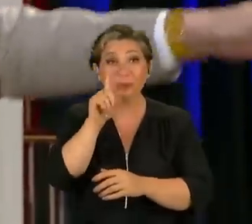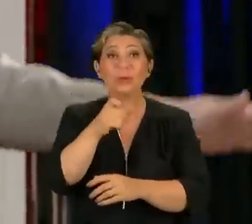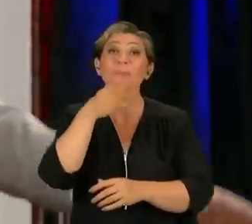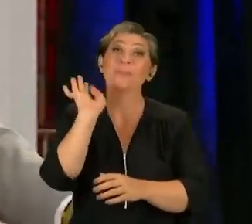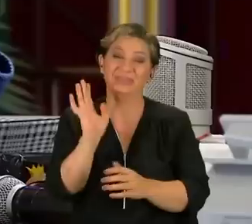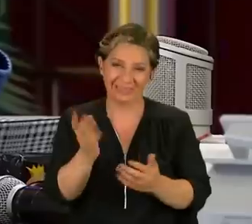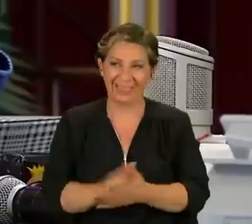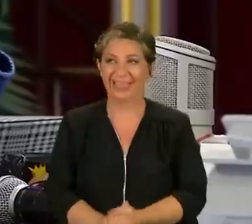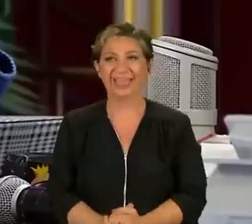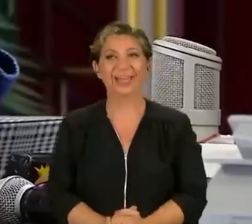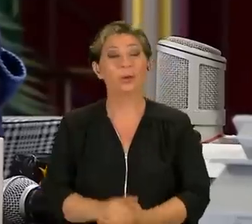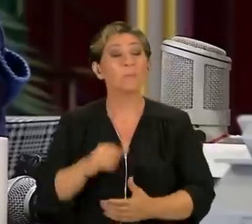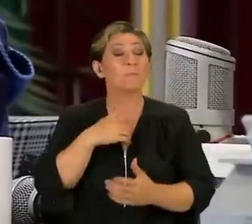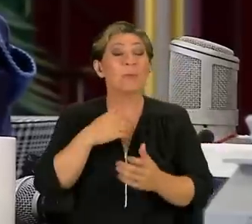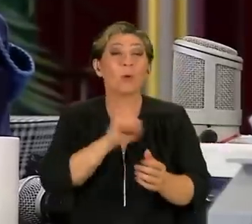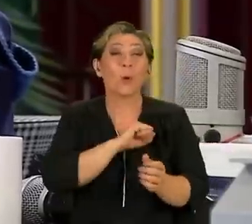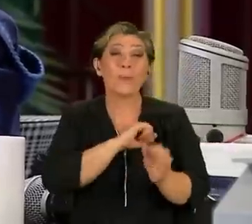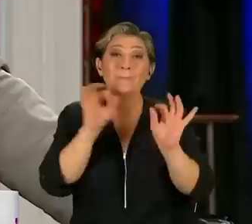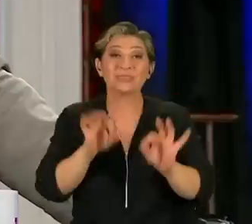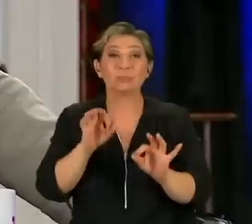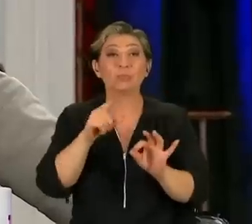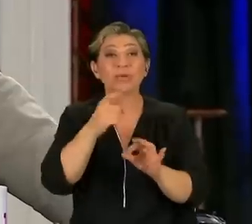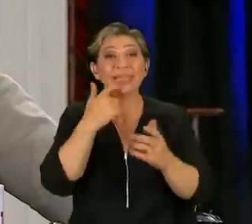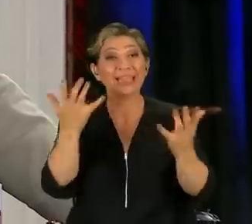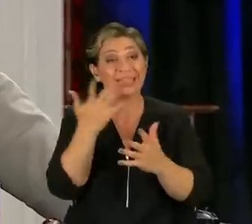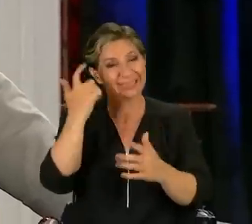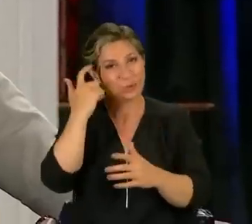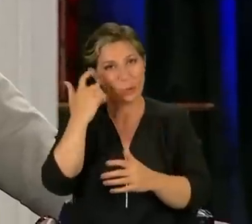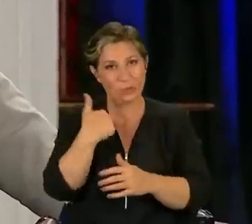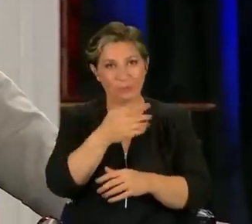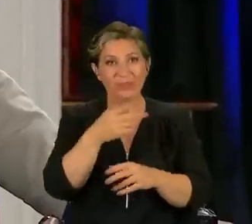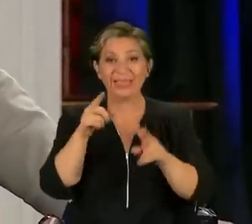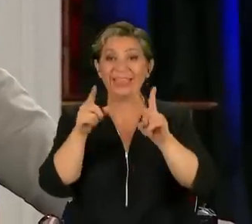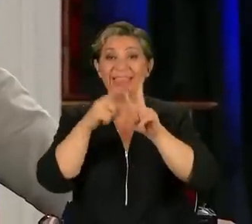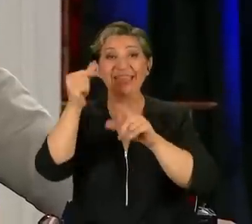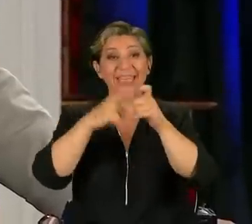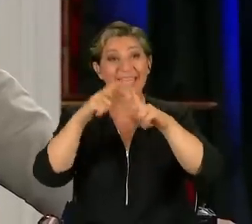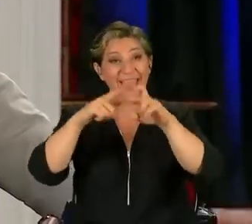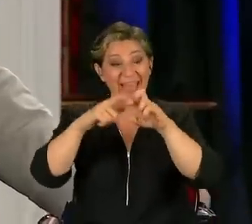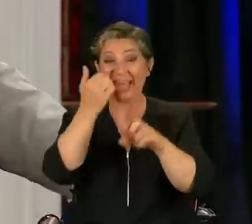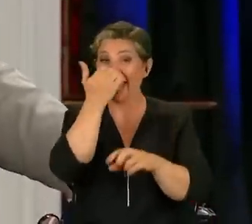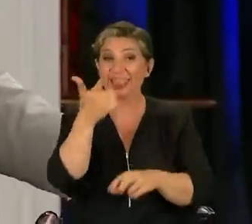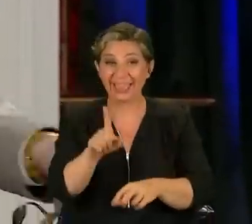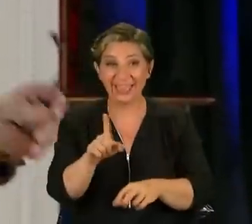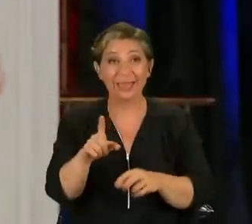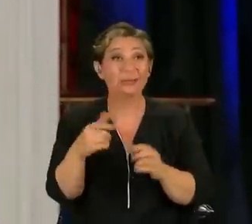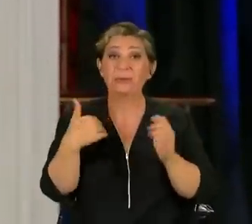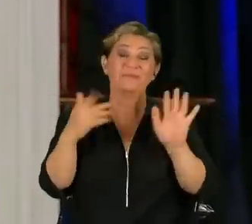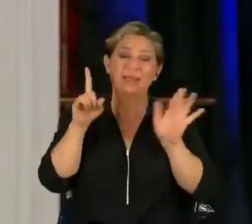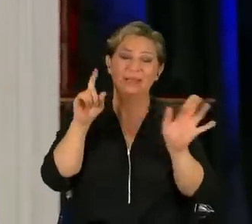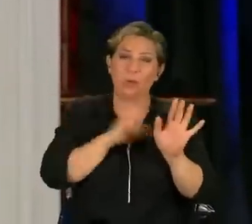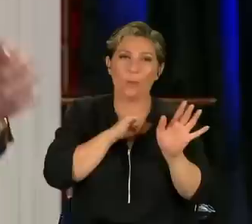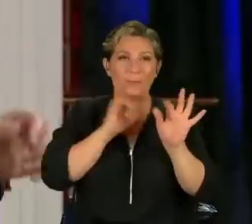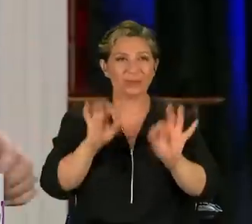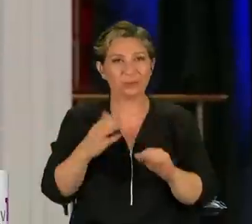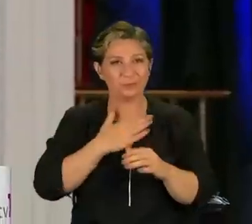orada. Yani ben korkmaya başladım. Bu kadar yıldır tanıyorum Nigar Kanlı'yı. Yani ben vallahi